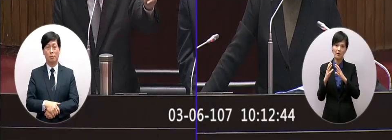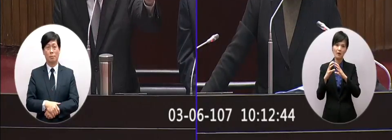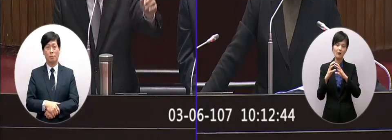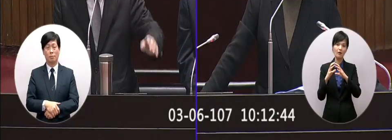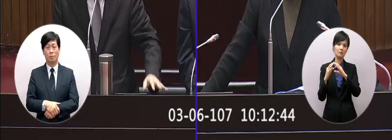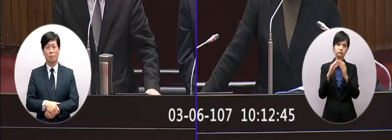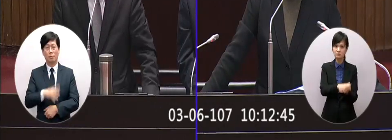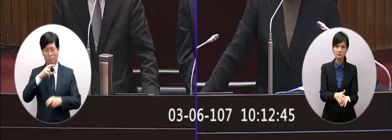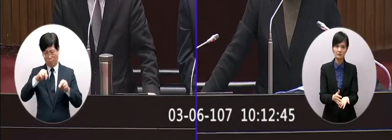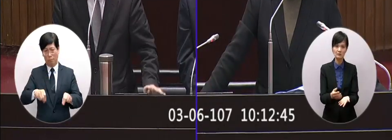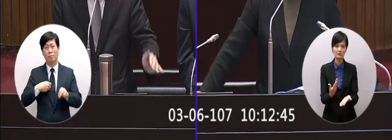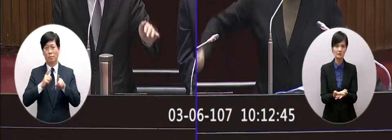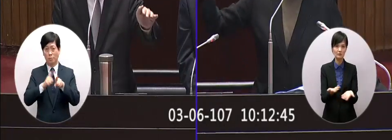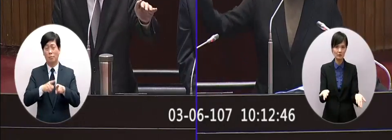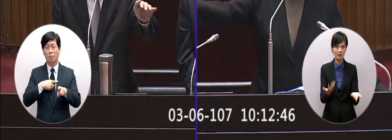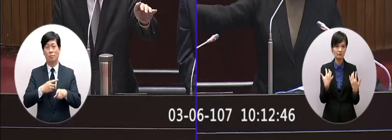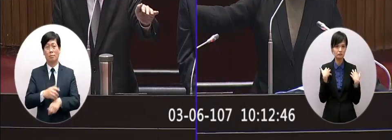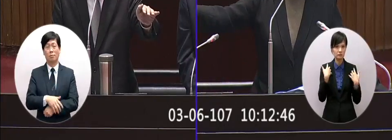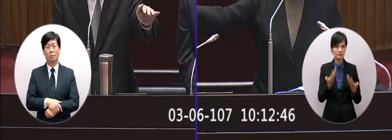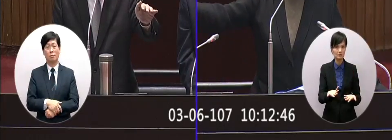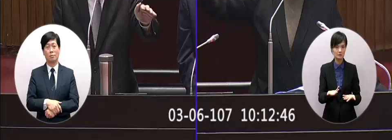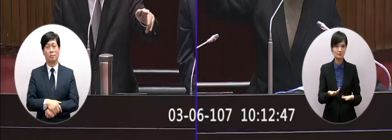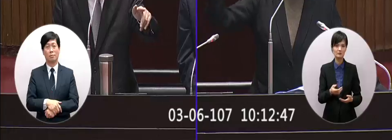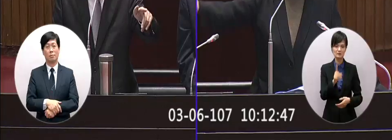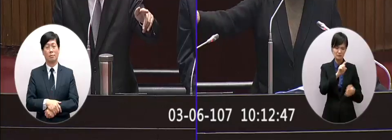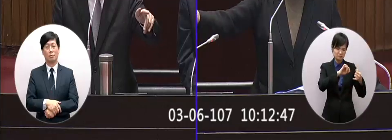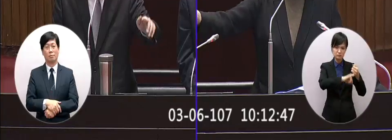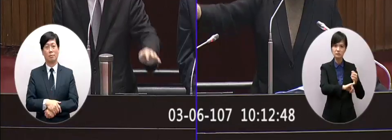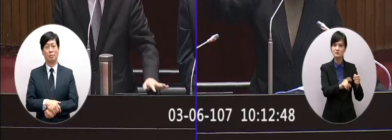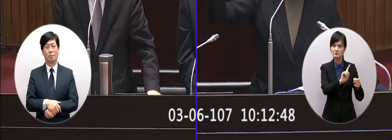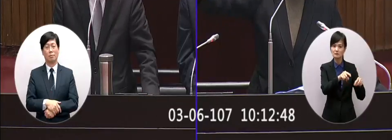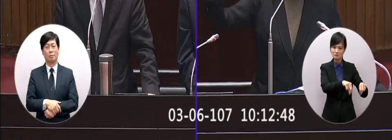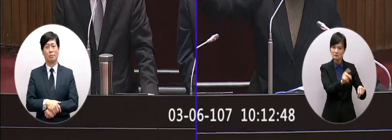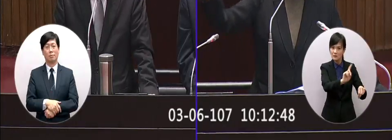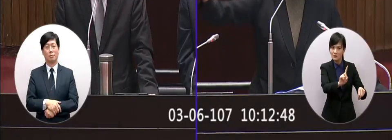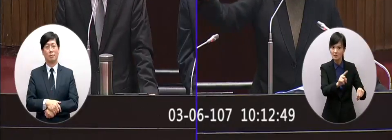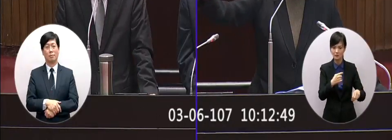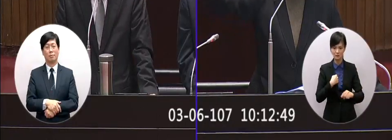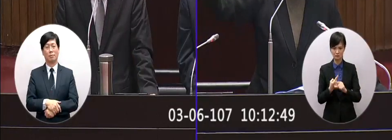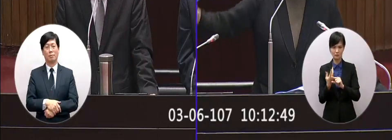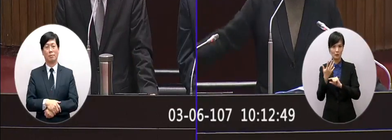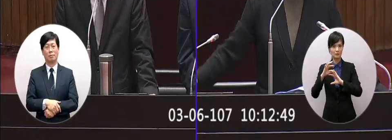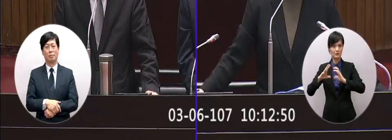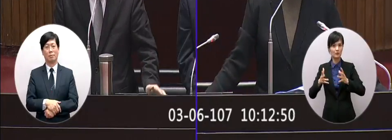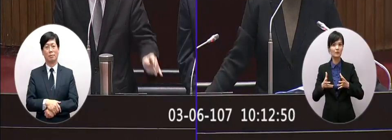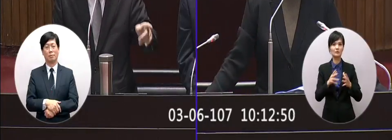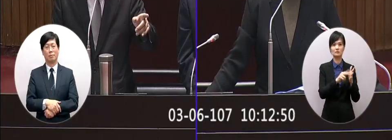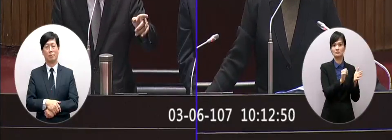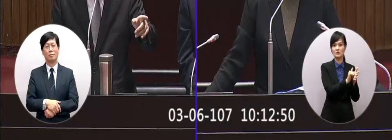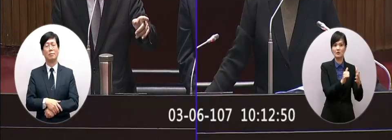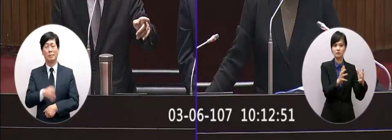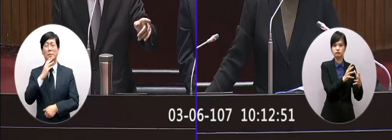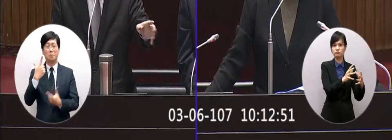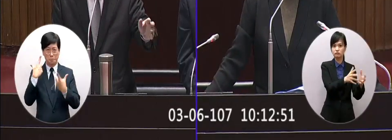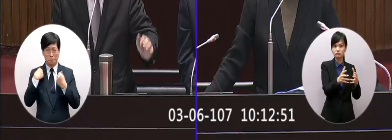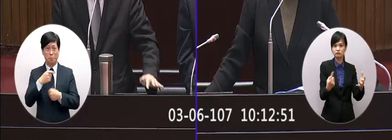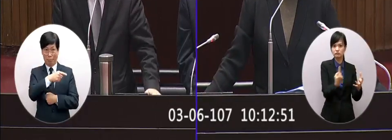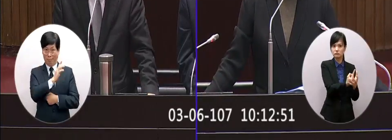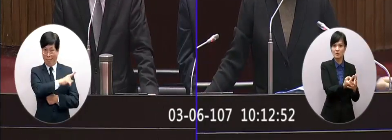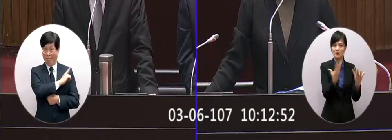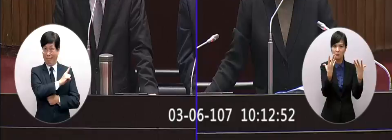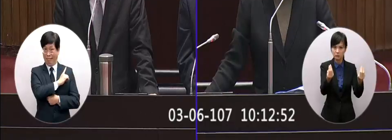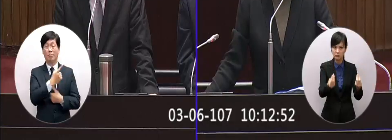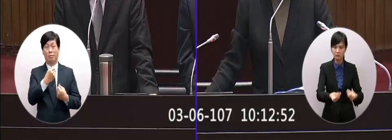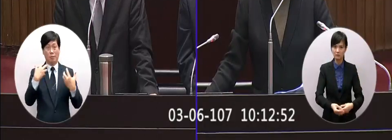有那个合约的机制啊。 什么合约的机制？我们中华民国并不是纽约合约国的。 那当地国他